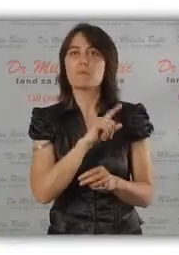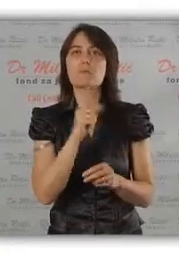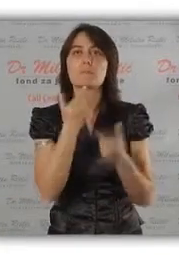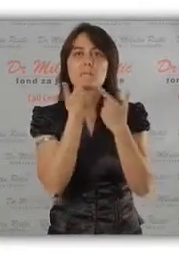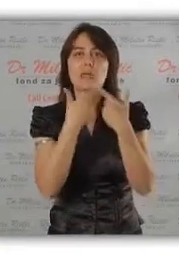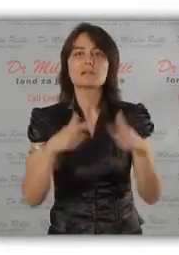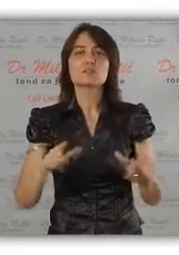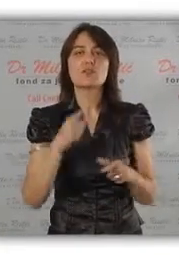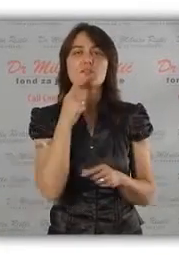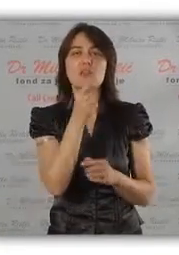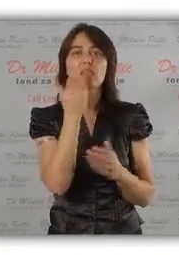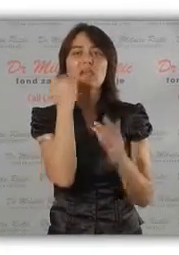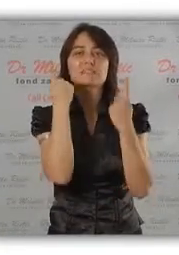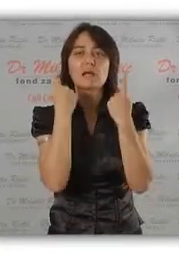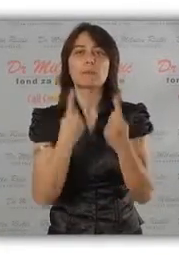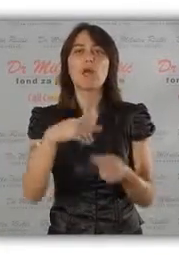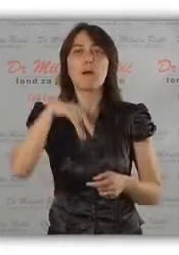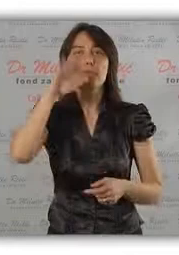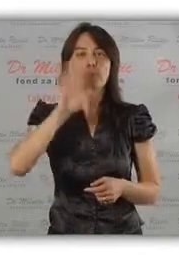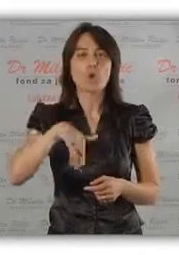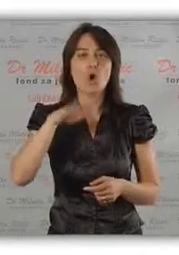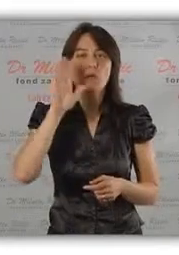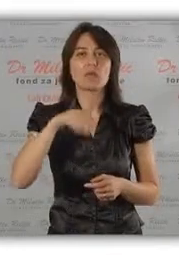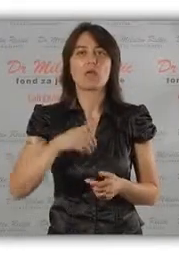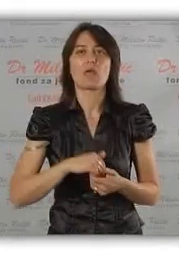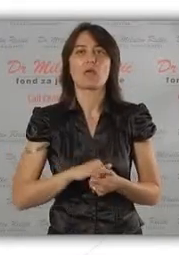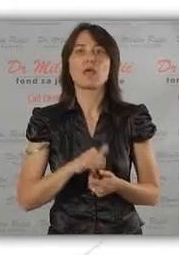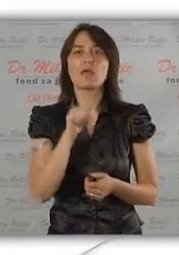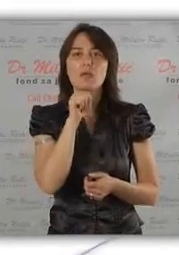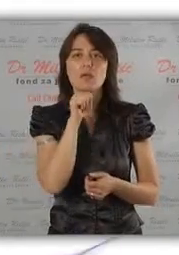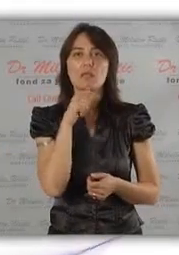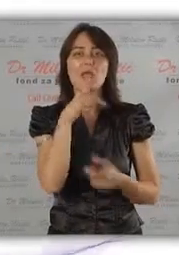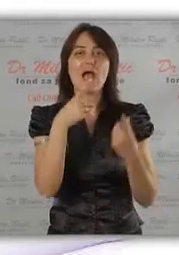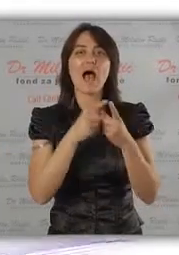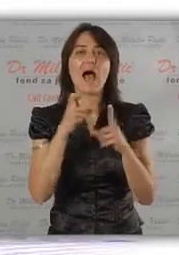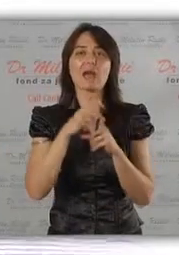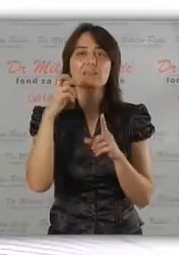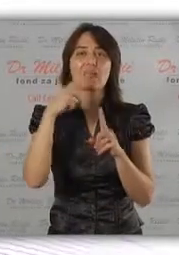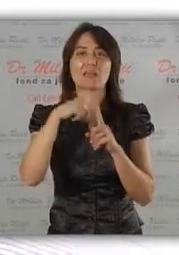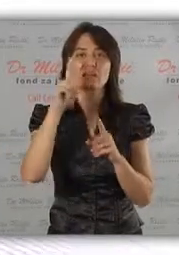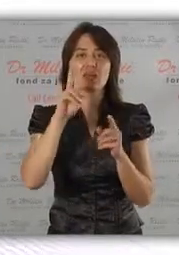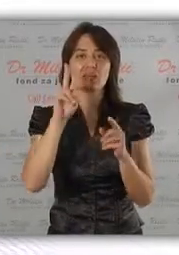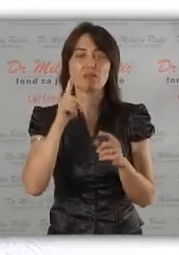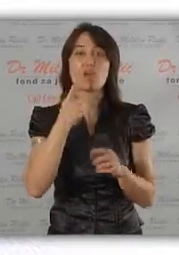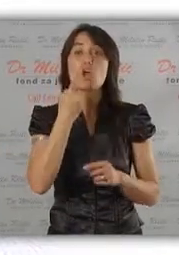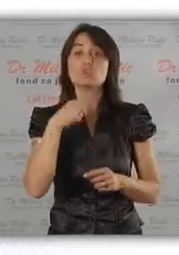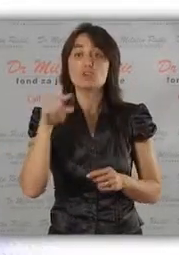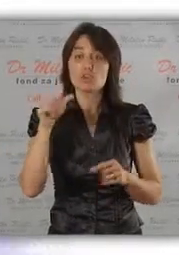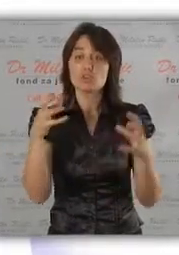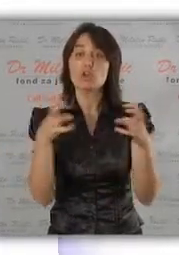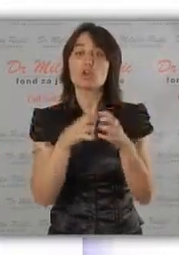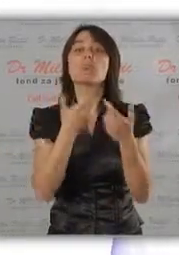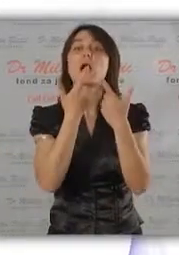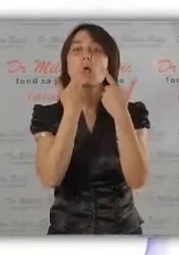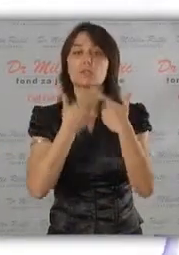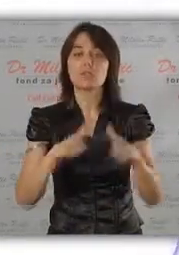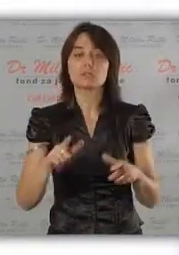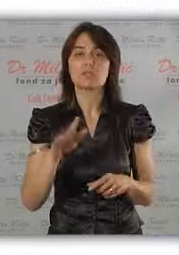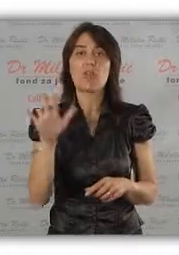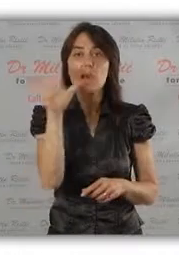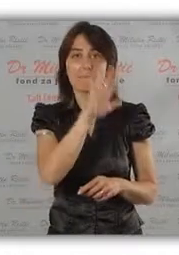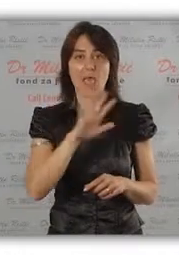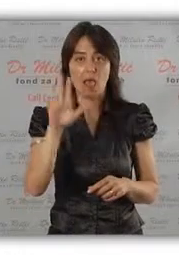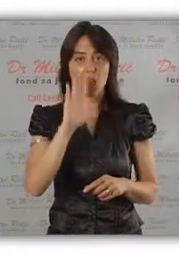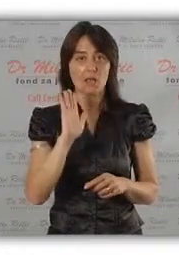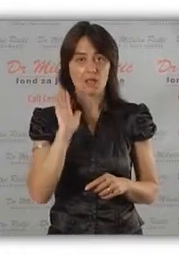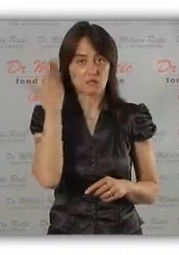proizvodi, jer sadrže nedozvoljene stabilizatore, boje, emulgatore i aditive. Iz grupe